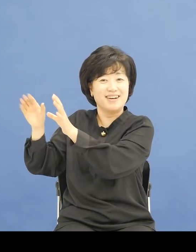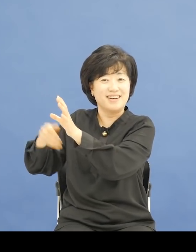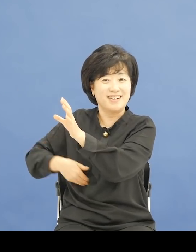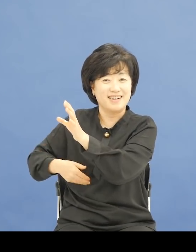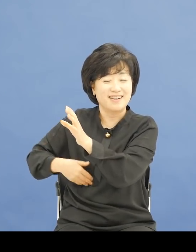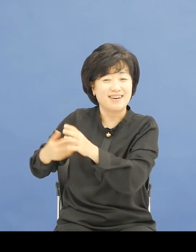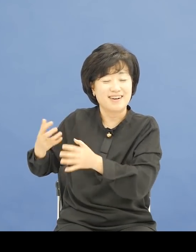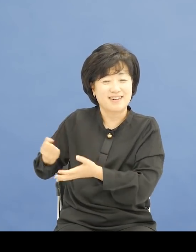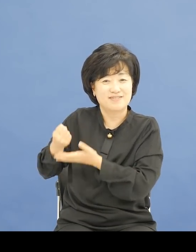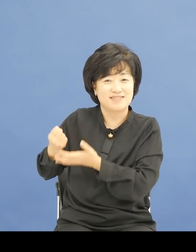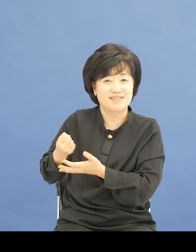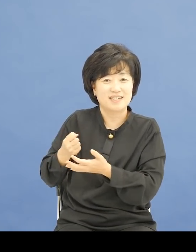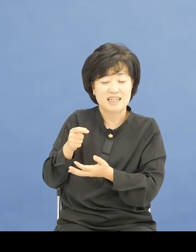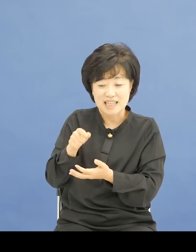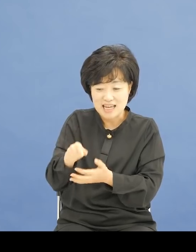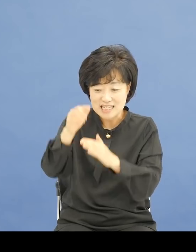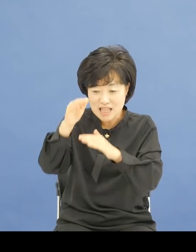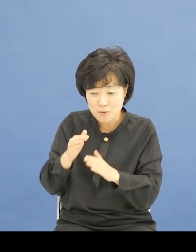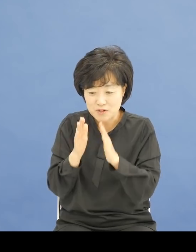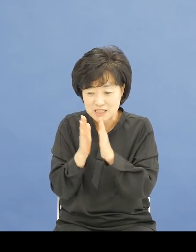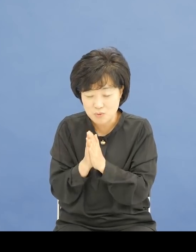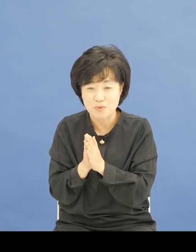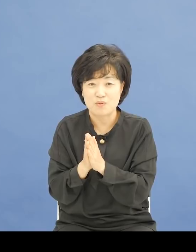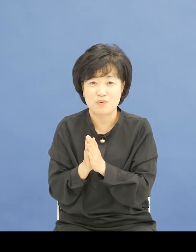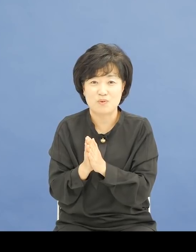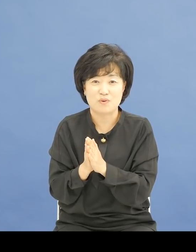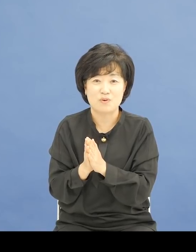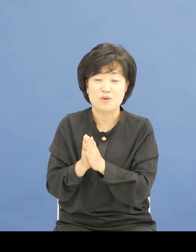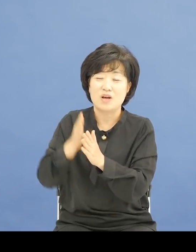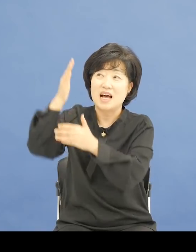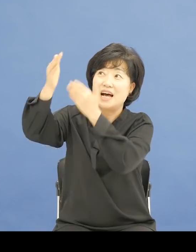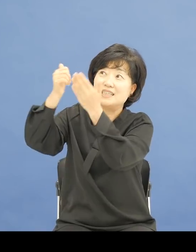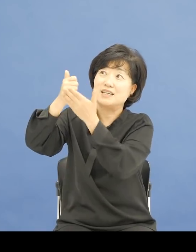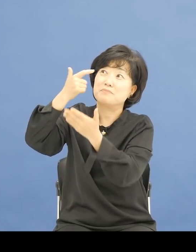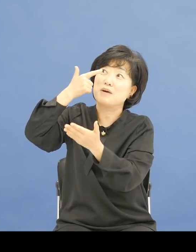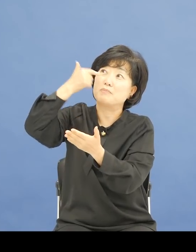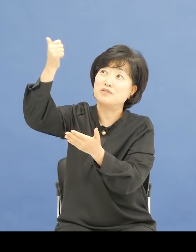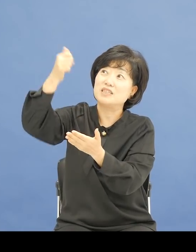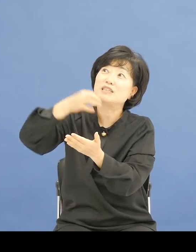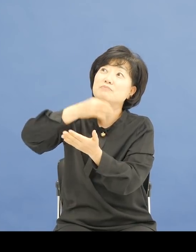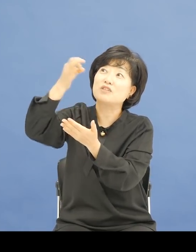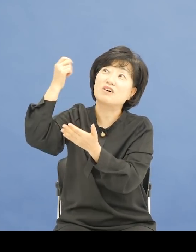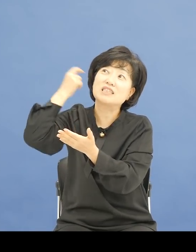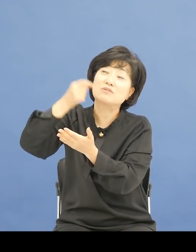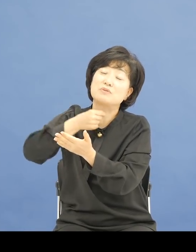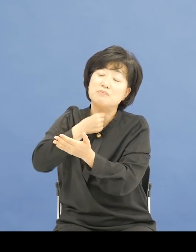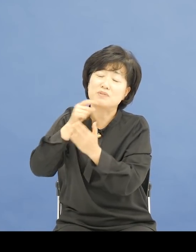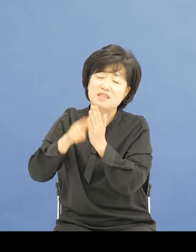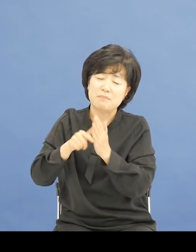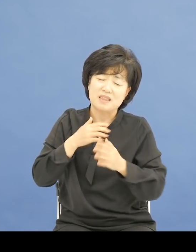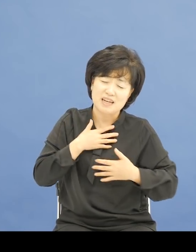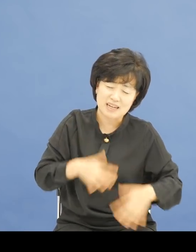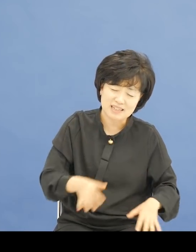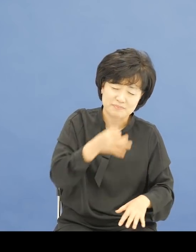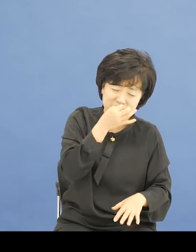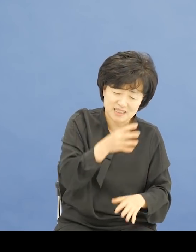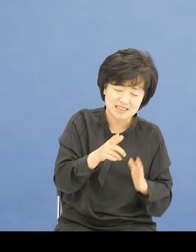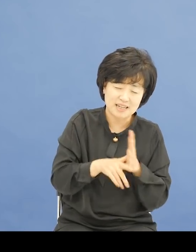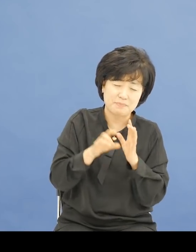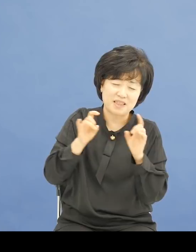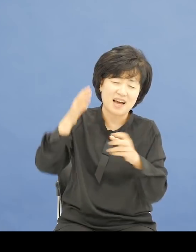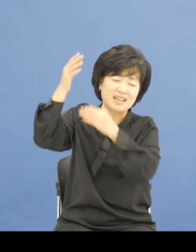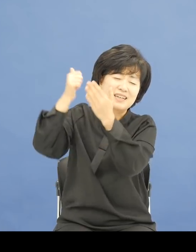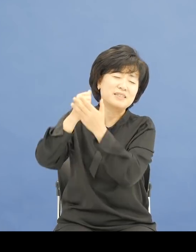간직해야 돼요. 그리고 제가 이렇게 기도해야 될 것 같고 지은 씨는 하나님의 음성이 듣고 싶을 때마다 네. 내가 힘들고 지칠